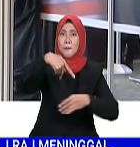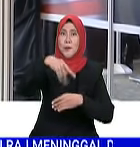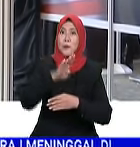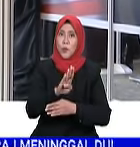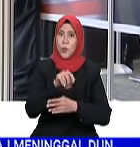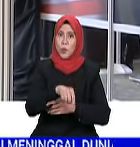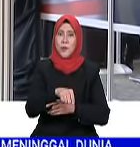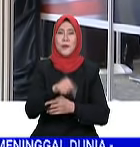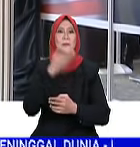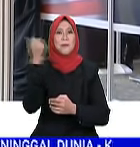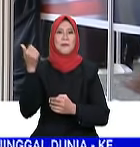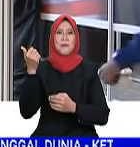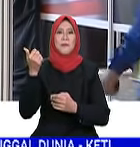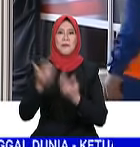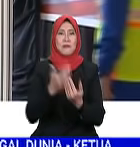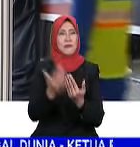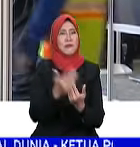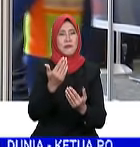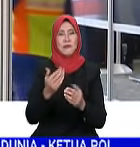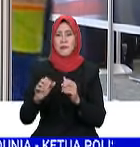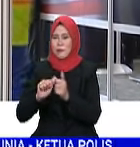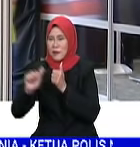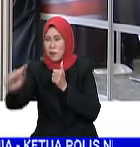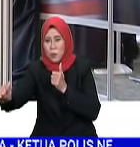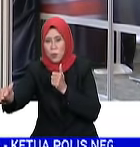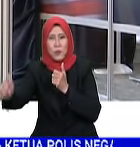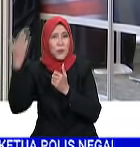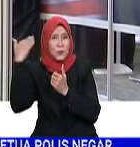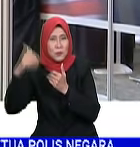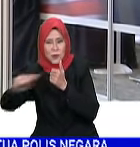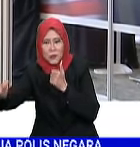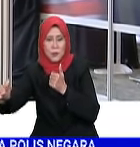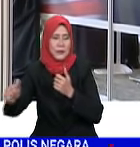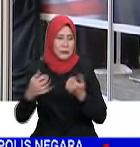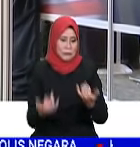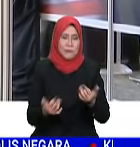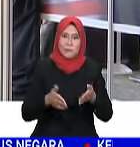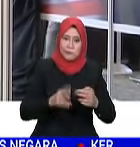lebih memudahkan perjalanan daripada yang jauh kepada yang dekatlah, serta